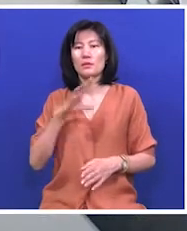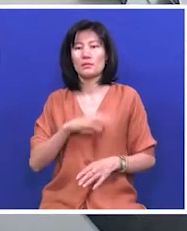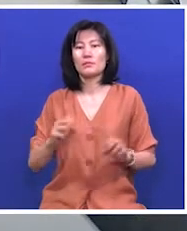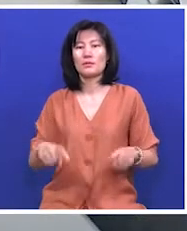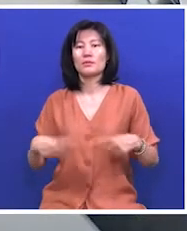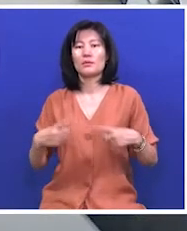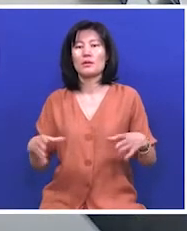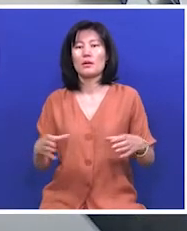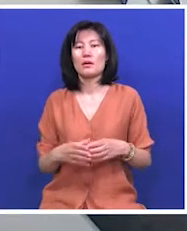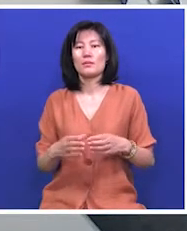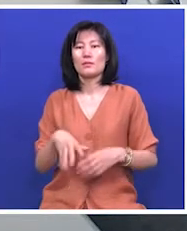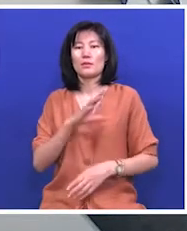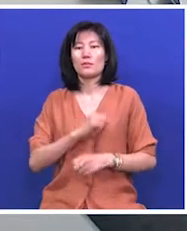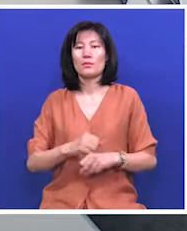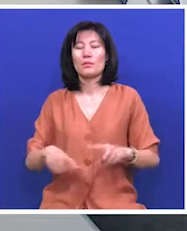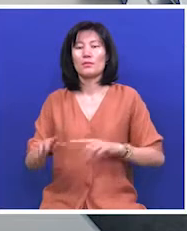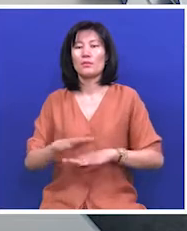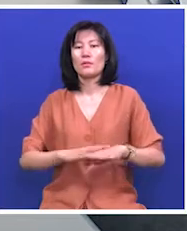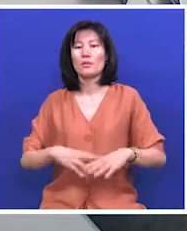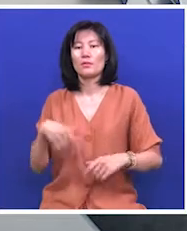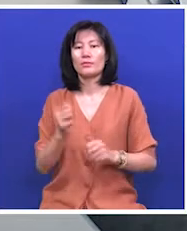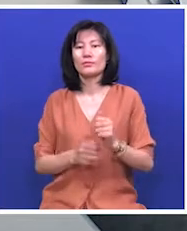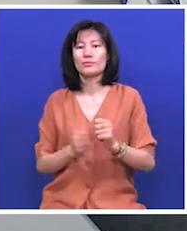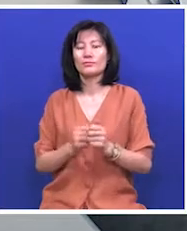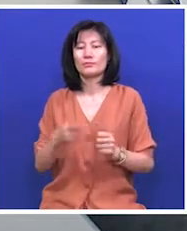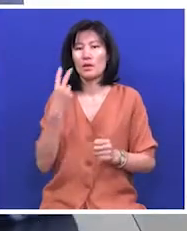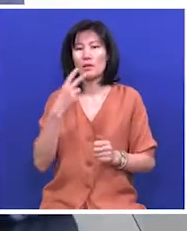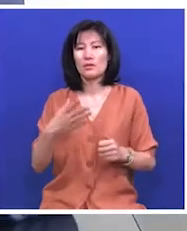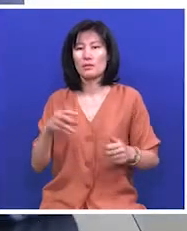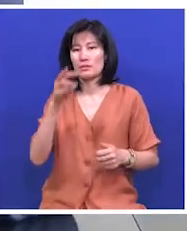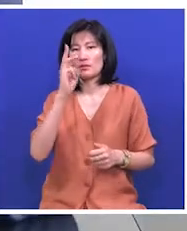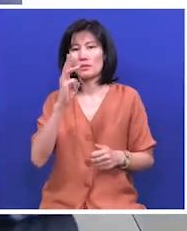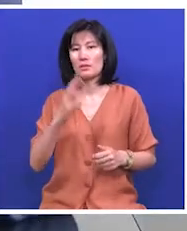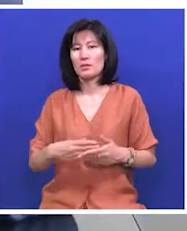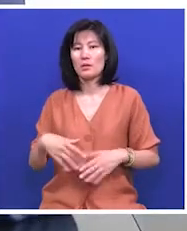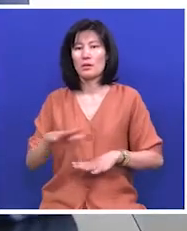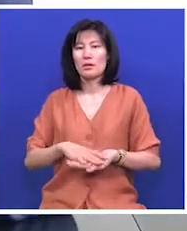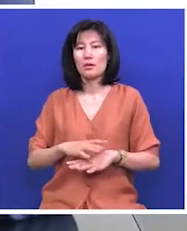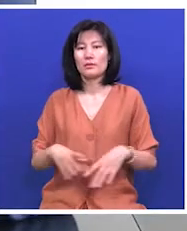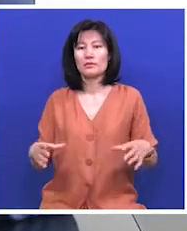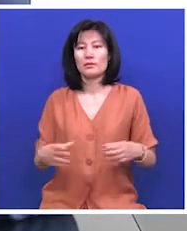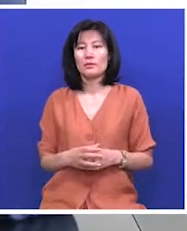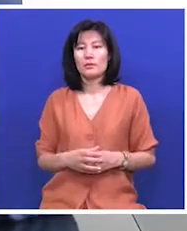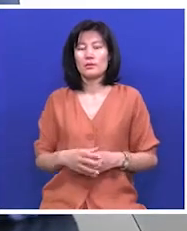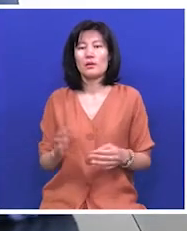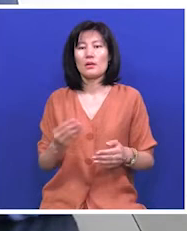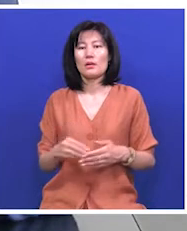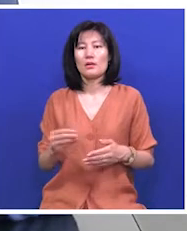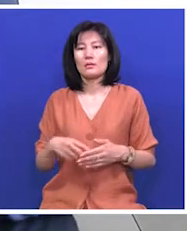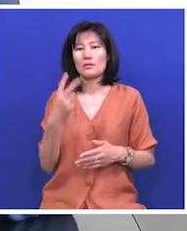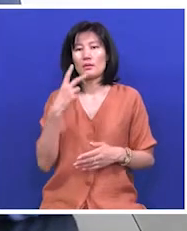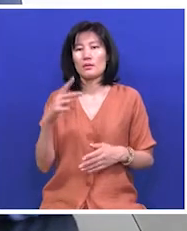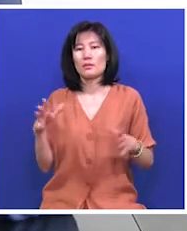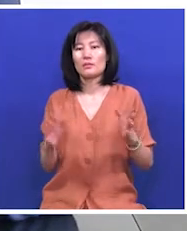энергоинфраструктурасы деп айтсақ болады. Жеке компания болғандықтан олардың күн көрісі, табысы осы халықтан жиналған